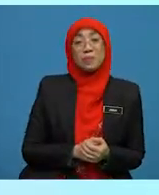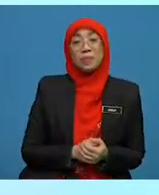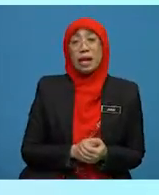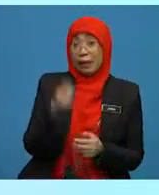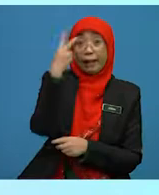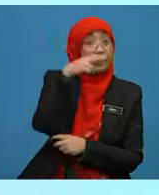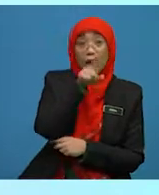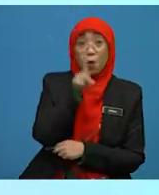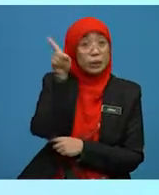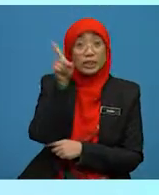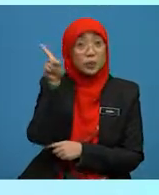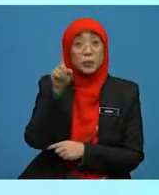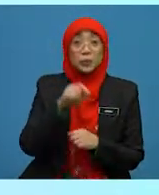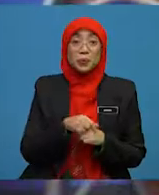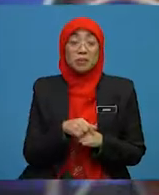Para pelajar sekalian,